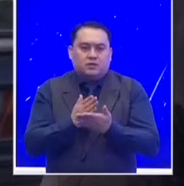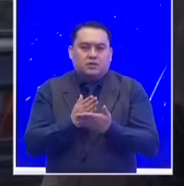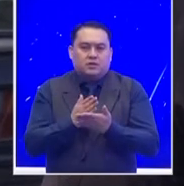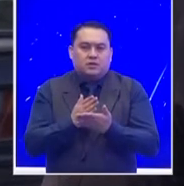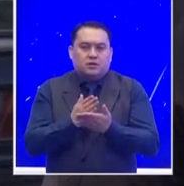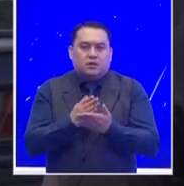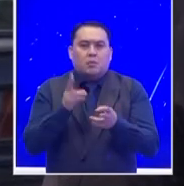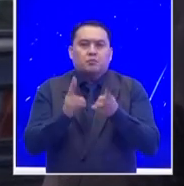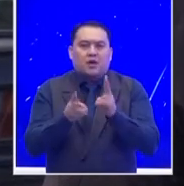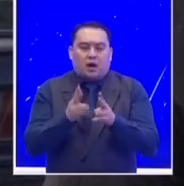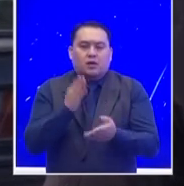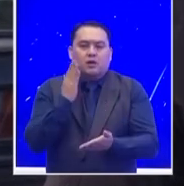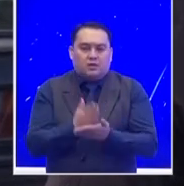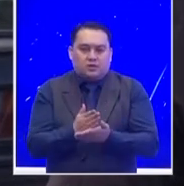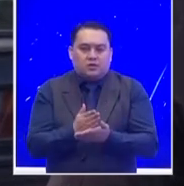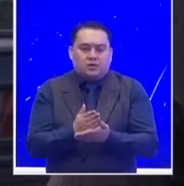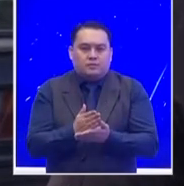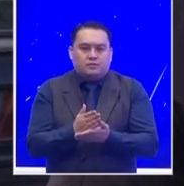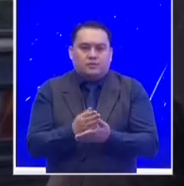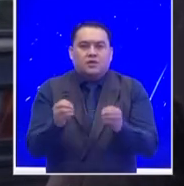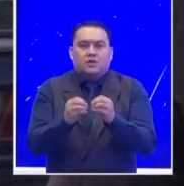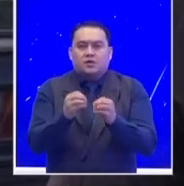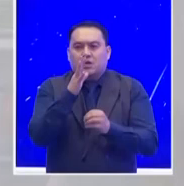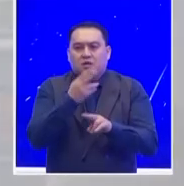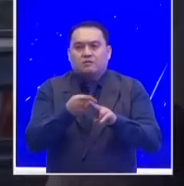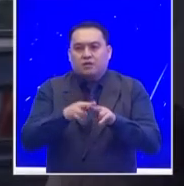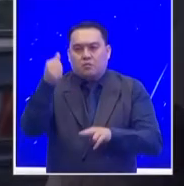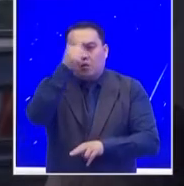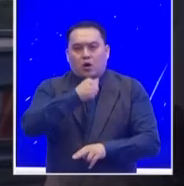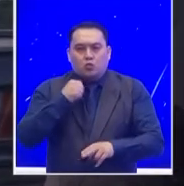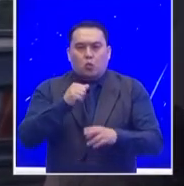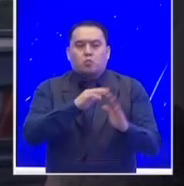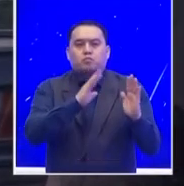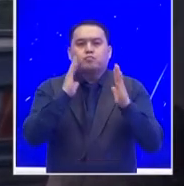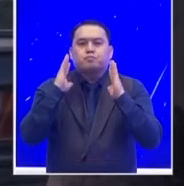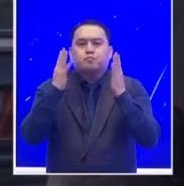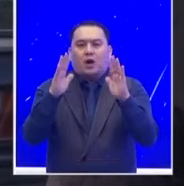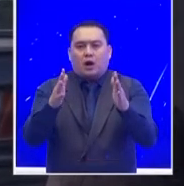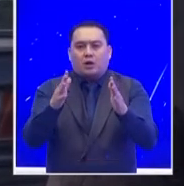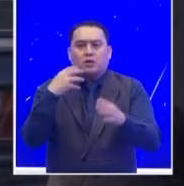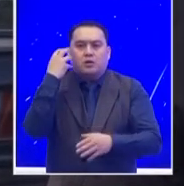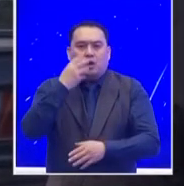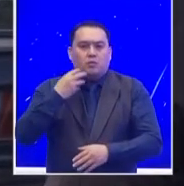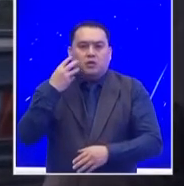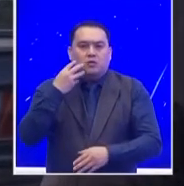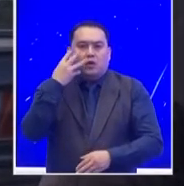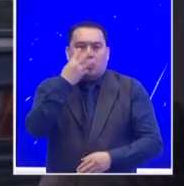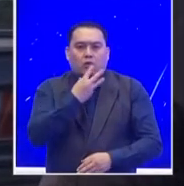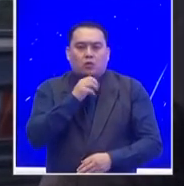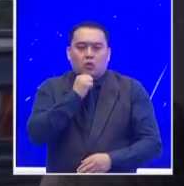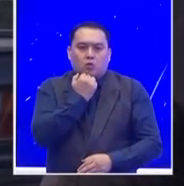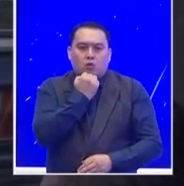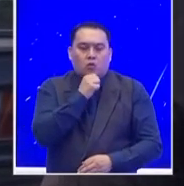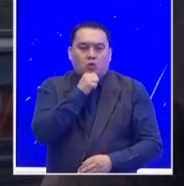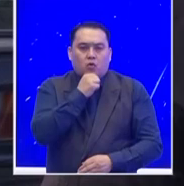парикмахерский и пекарня. Ну, в честь десятилетия в этом году парк вот, яблони, груши